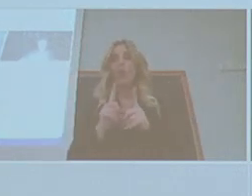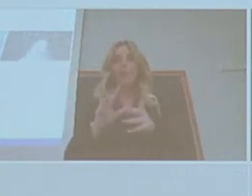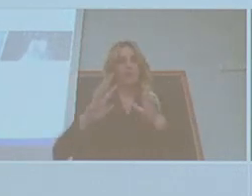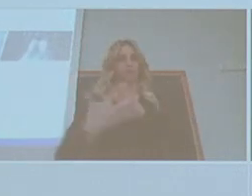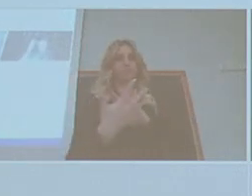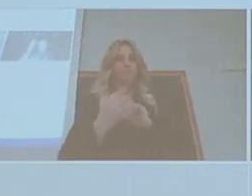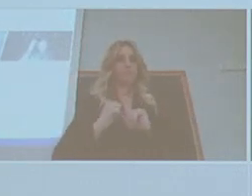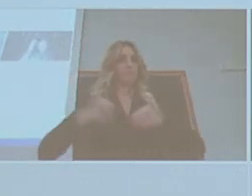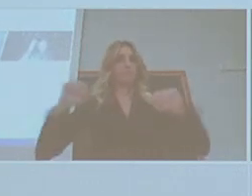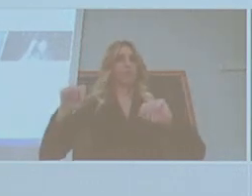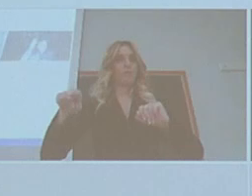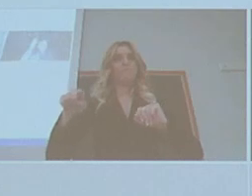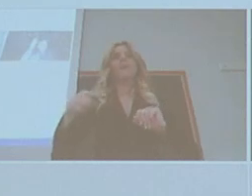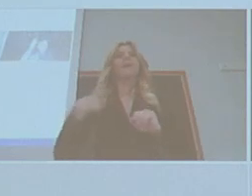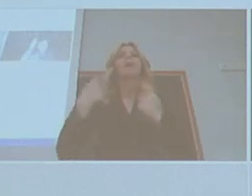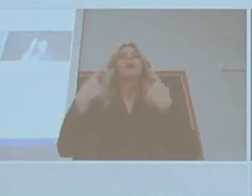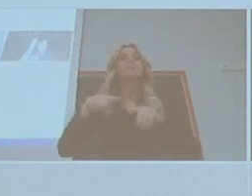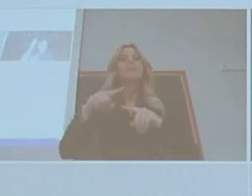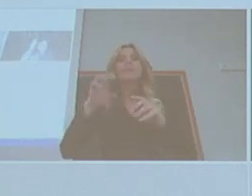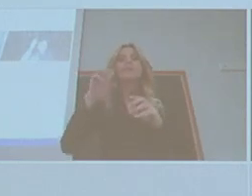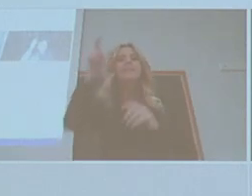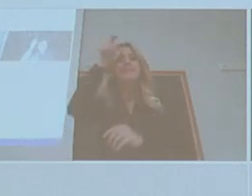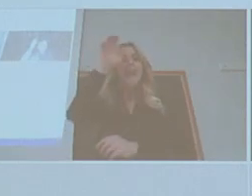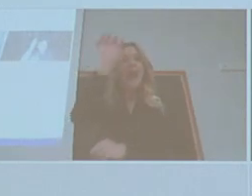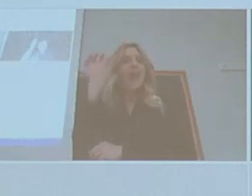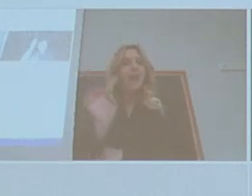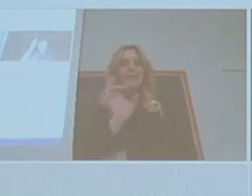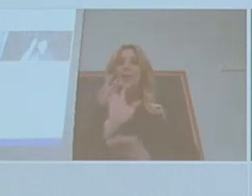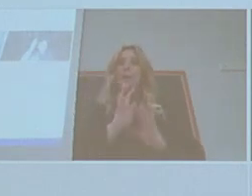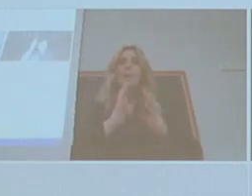Ecco allora che tutti gli stati del mondo